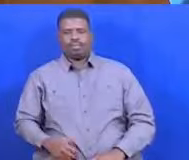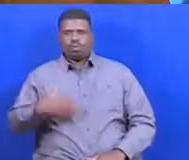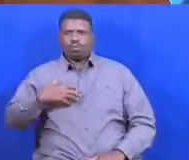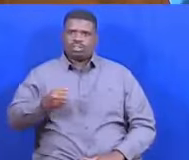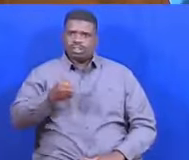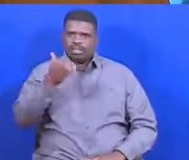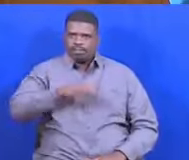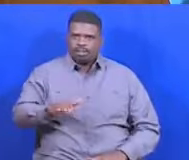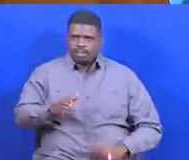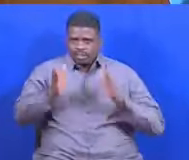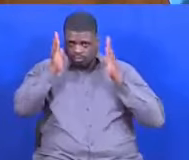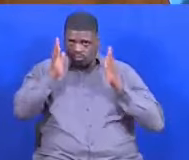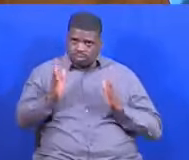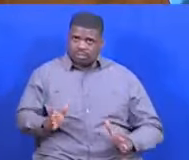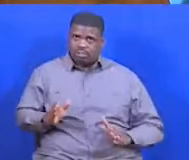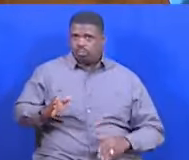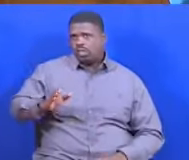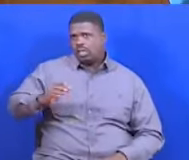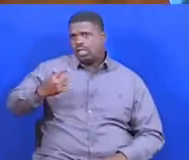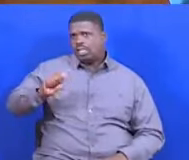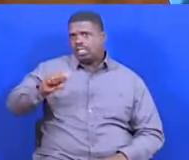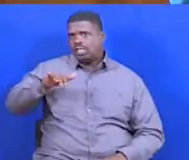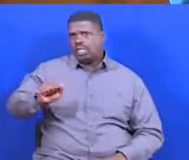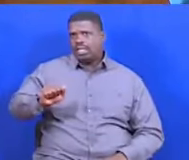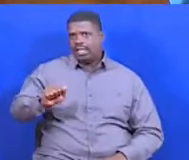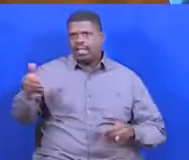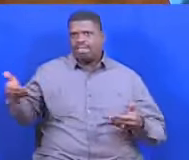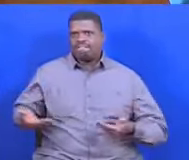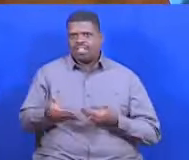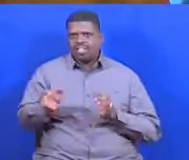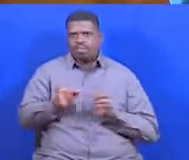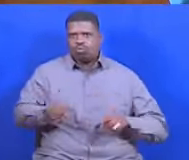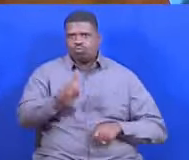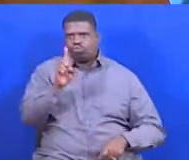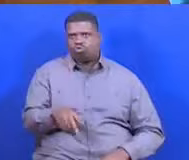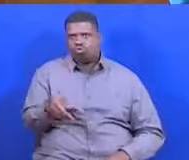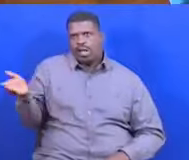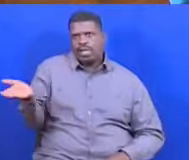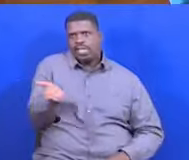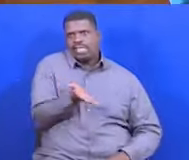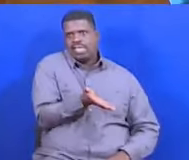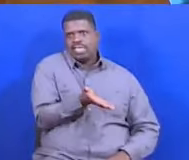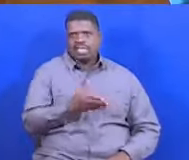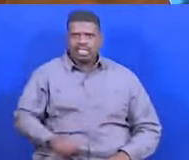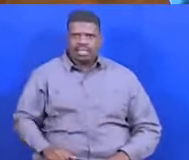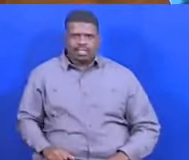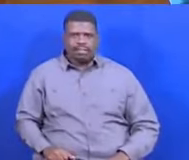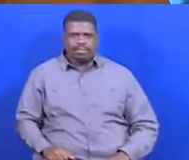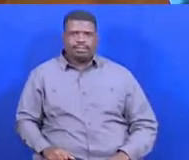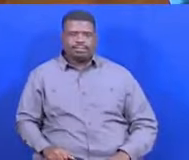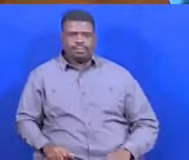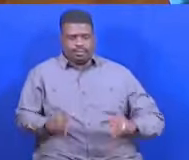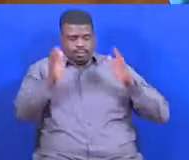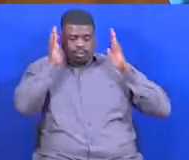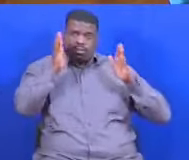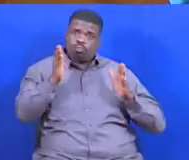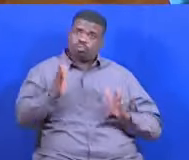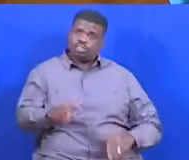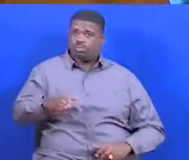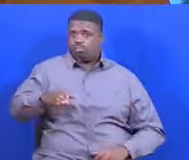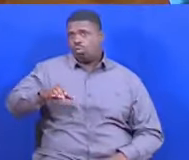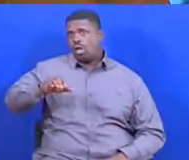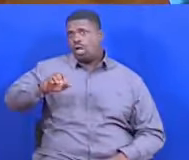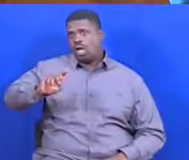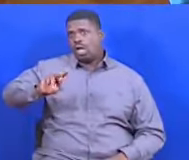Wizara ya Maji, Mheshimiwa Hadija Shaban Taya, mbunge wa viti maalum, sasa ulize swali lake. Mheshimiwa Hadija Shaban